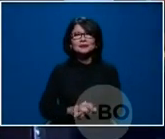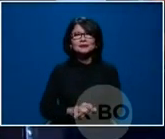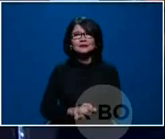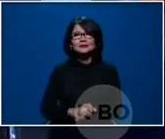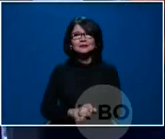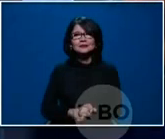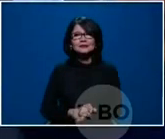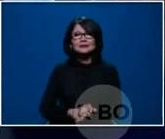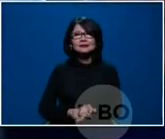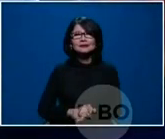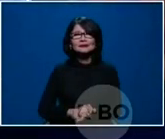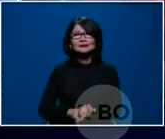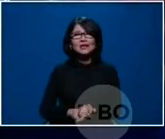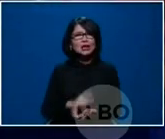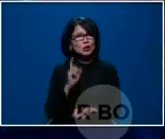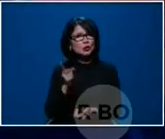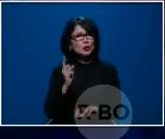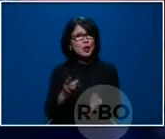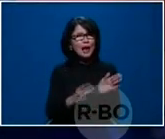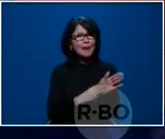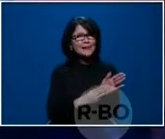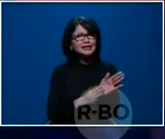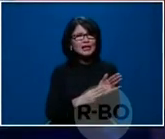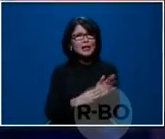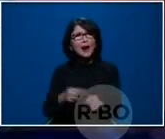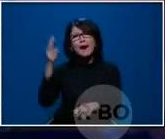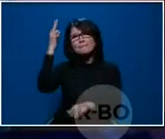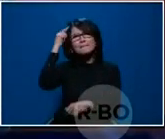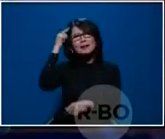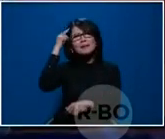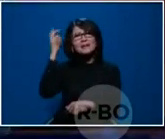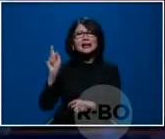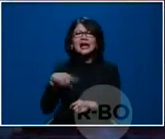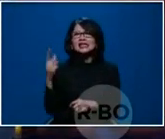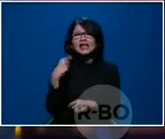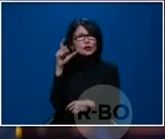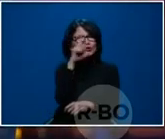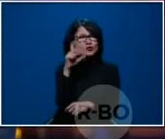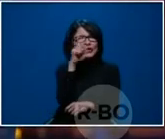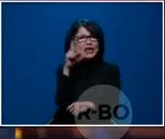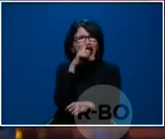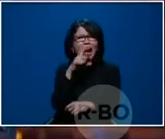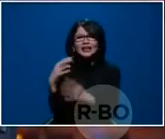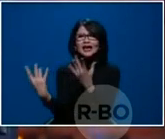menit inilah masalahnya pin selalu Curiga dengan rakyatnya